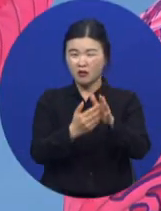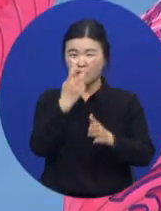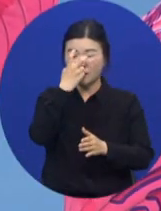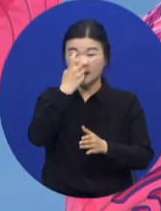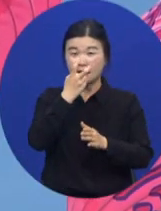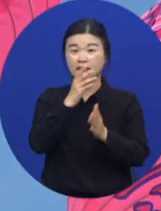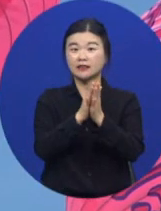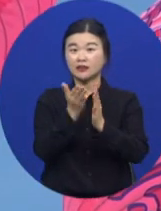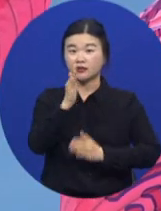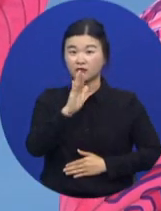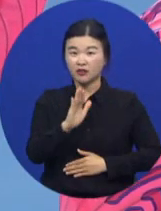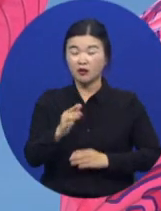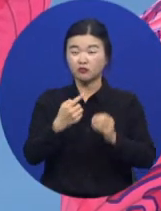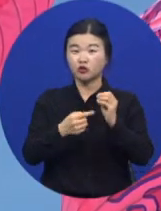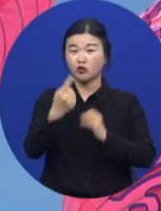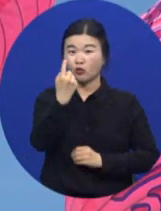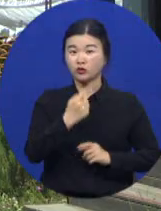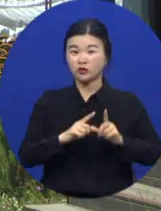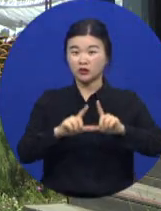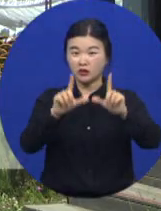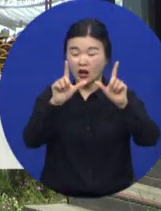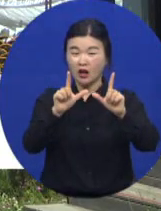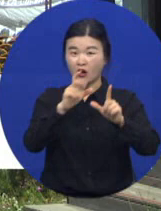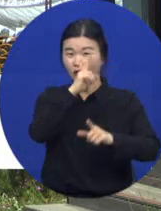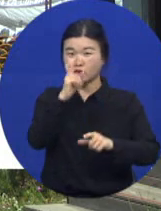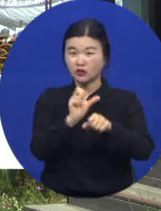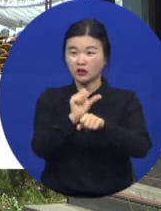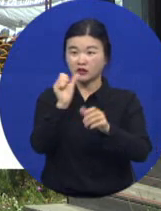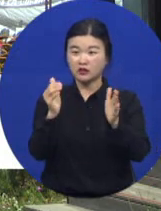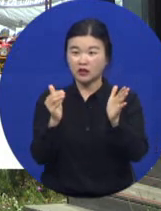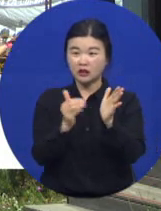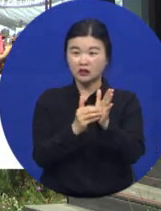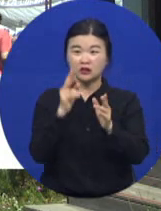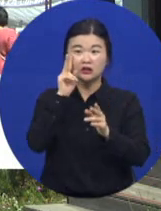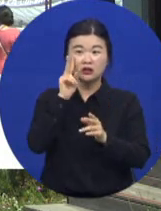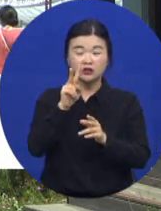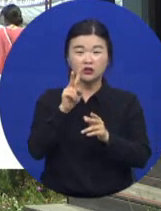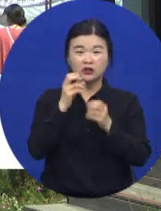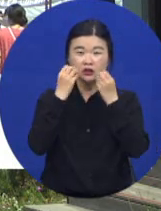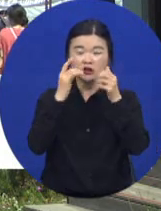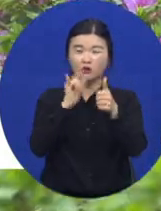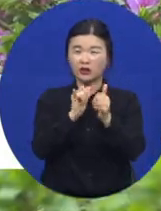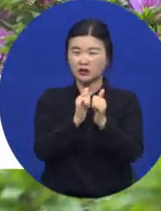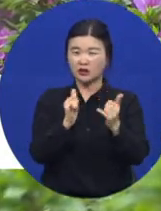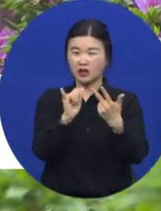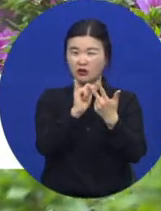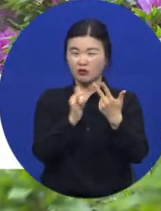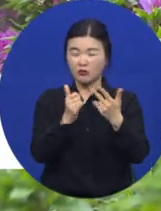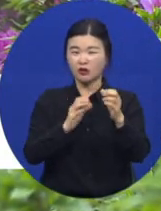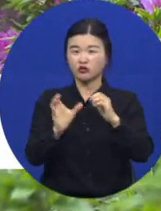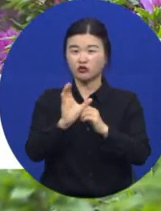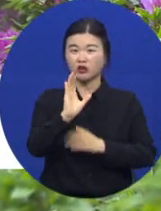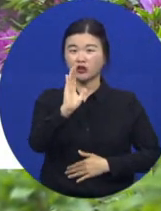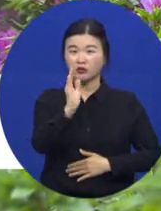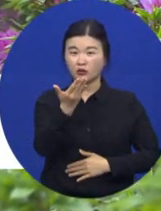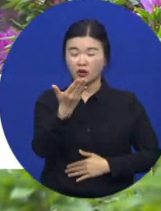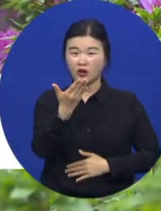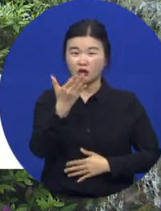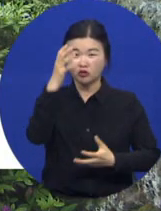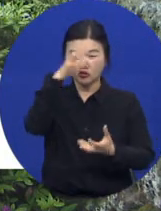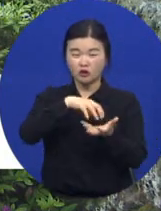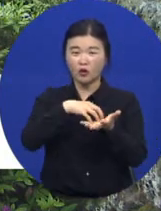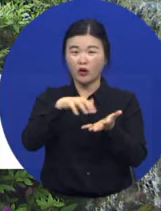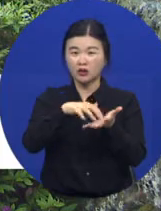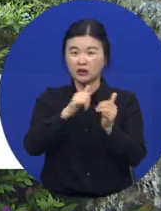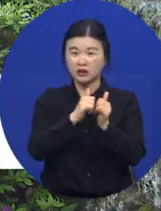조치가 시행된 부처님 오신 날. 오후 5시까지 이틀 동안 신규 확진자는 7명이 추가 발생해 누적